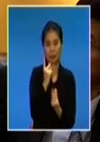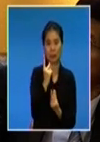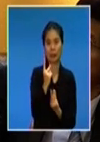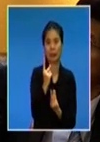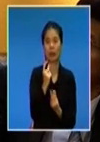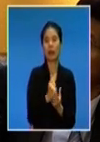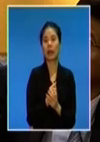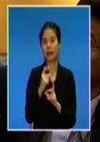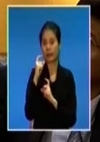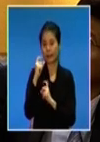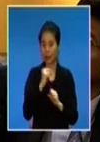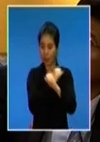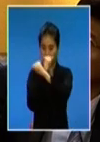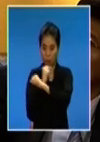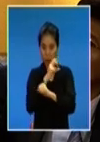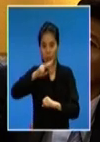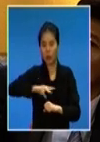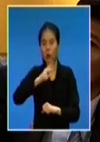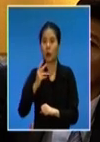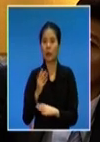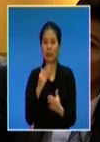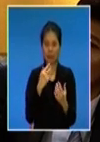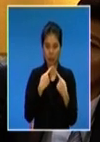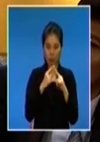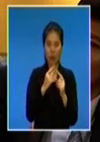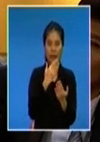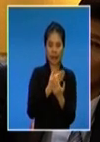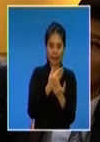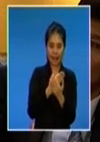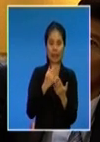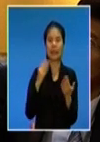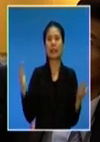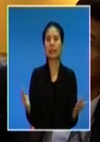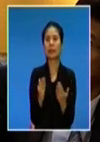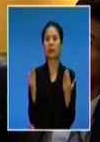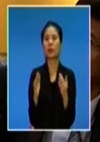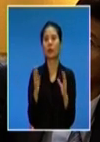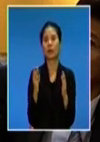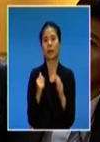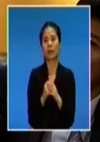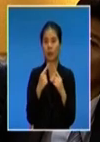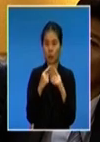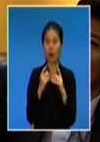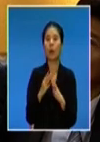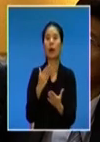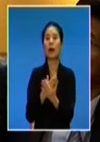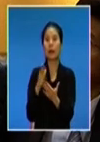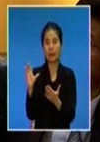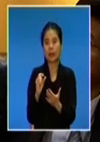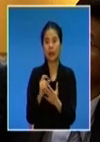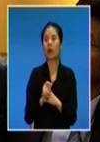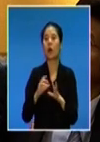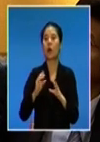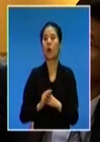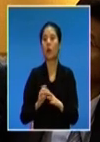ๆสมัยผมเป็นรัฐมนตรีเนี่ยเครื่องเป่าเนี่ยไม่มีหมายถึงไอ้หลอดเป่าเนี่ยจะต้องเอาเงินจากประมูลเลขสวยเนี่ยไปให้เขาแล้วไม่ต้องไป